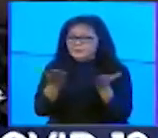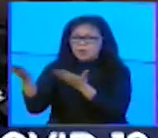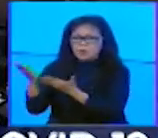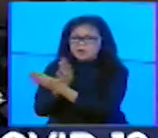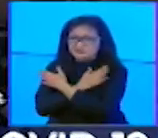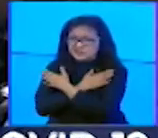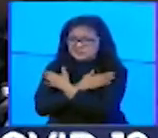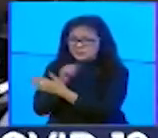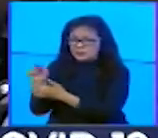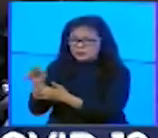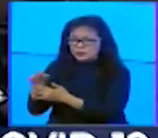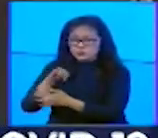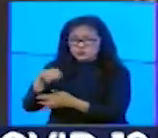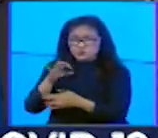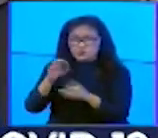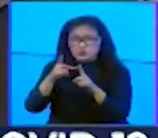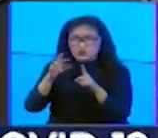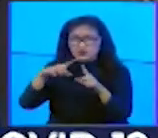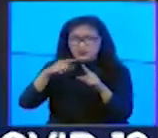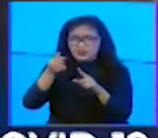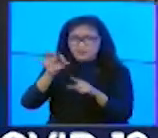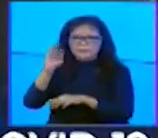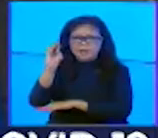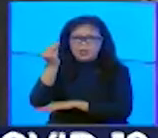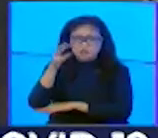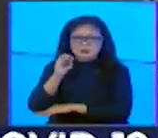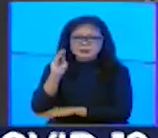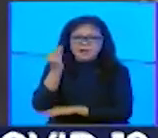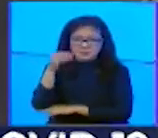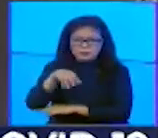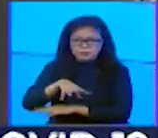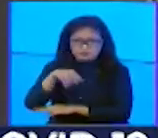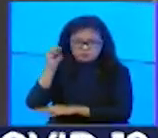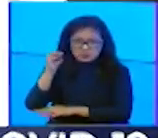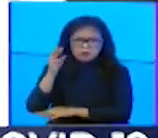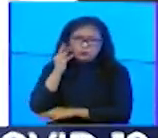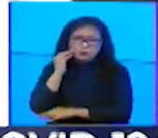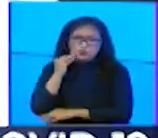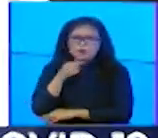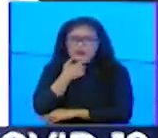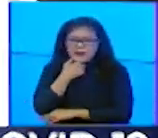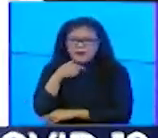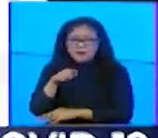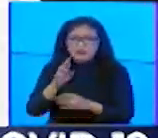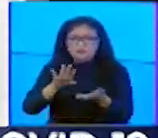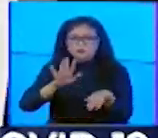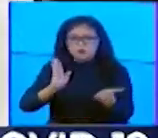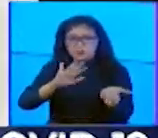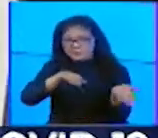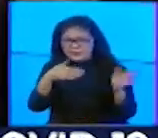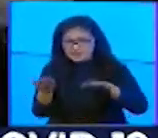di kawasan Johar Baru, Jakarta Pusat. Nenek berusia 81 tahun ditemukan tewas di kamarnya.